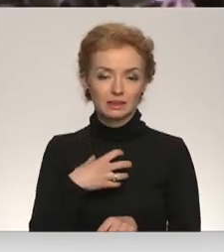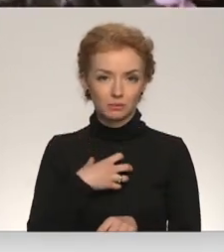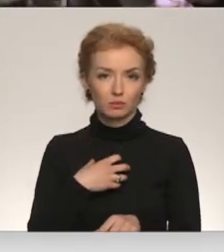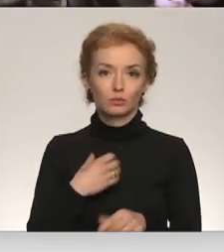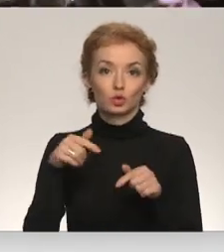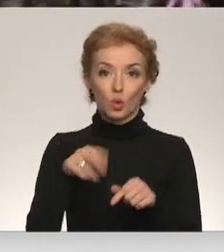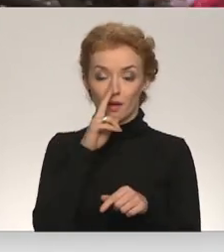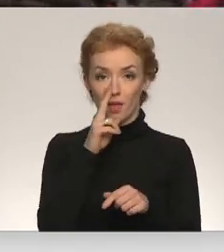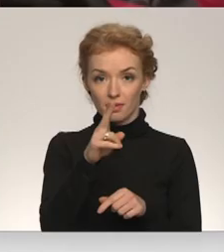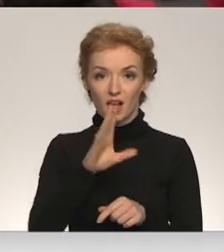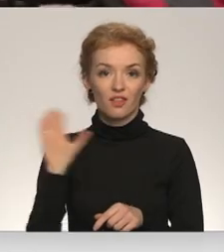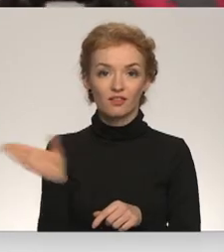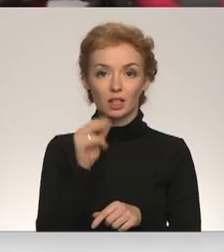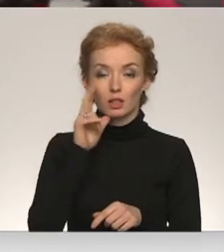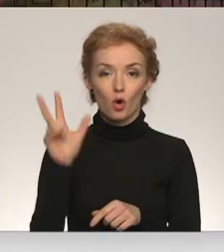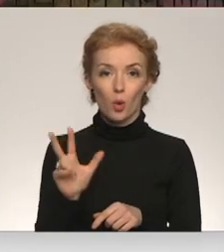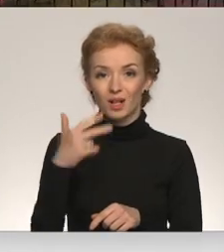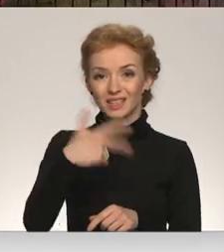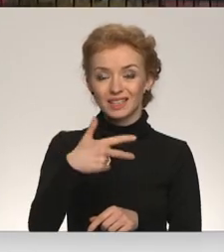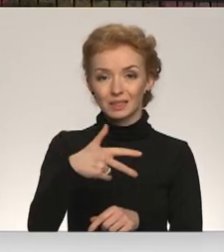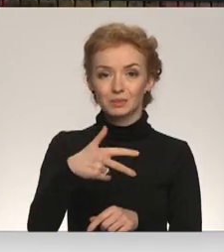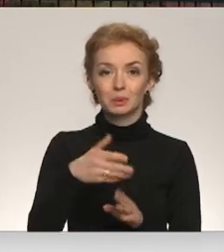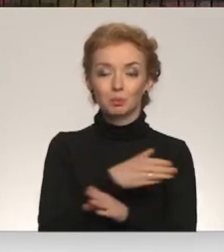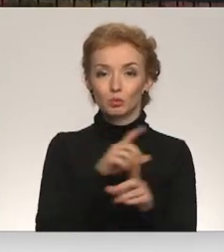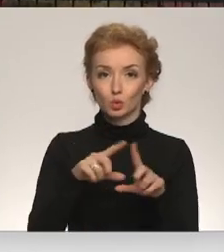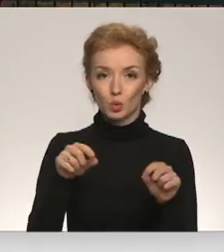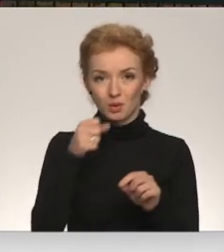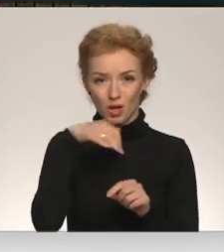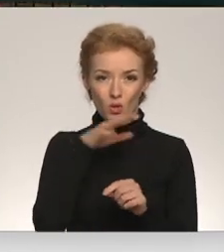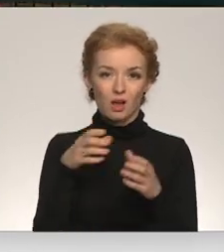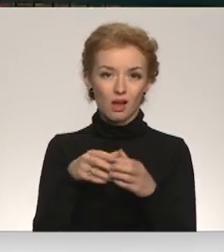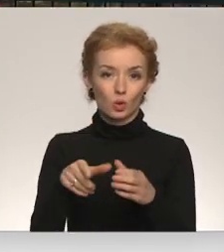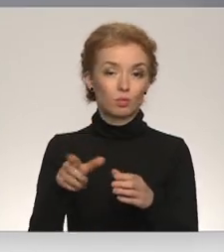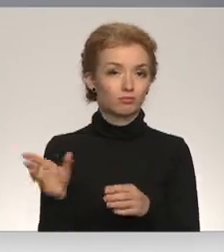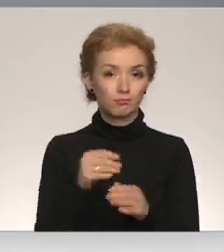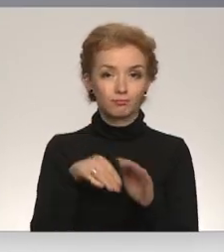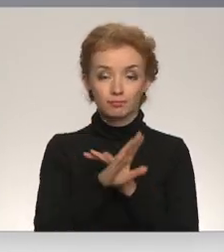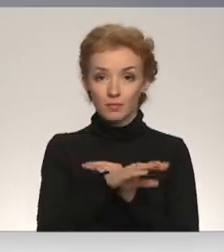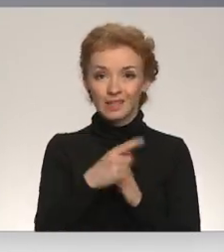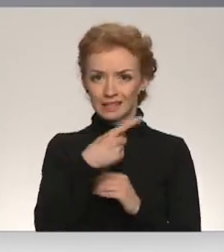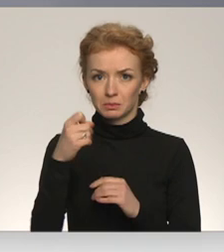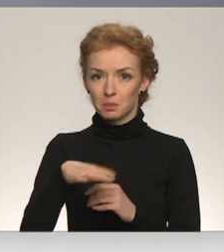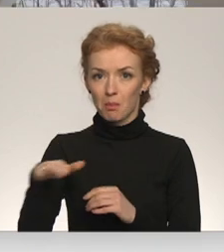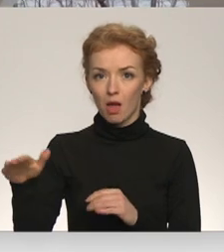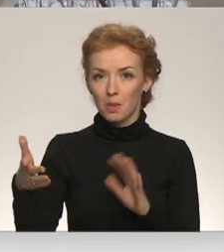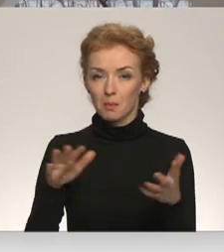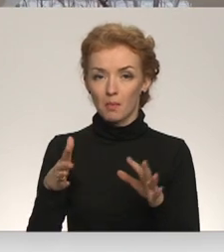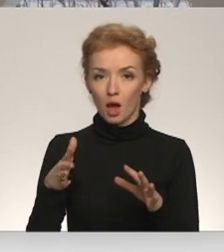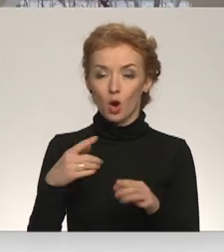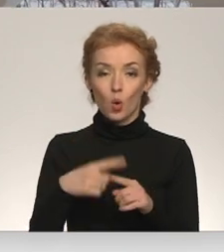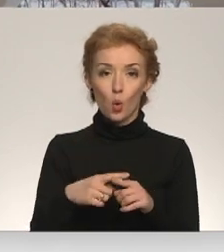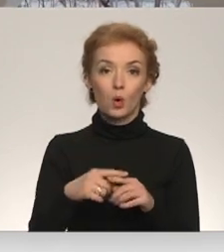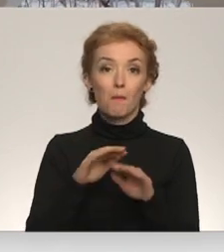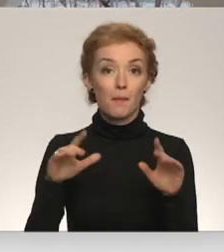šonedēļ devušās visas Daugavpils 30. Pirmskolas iestādes grupiņas. Vairāk nekā 100 bērni. Daugavpils saskaņas